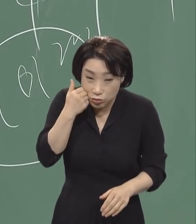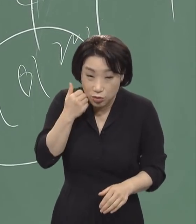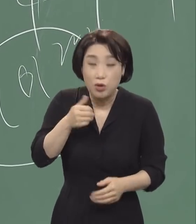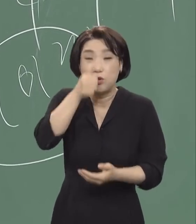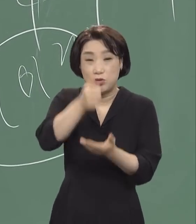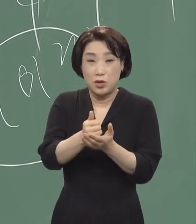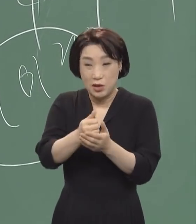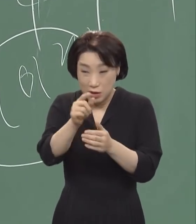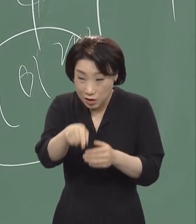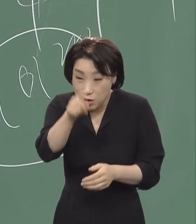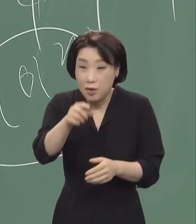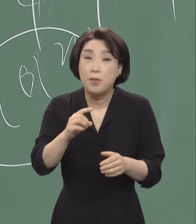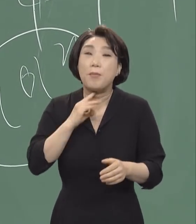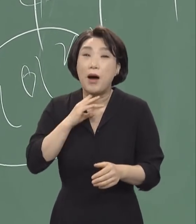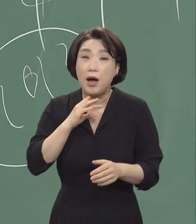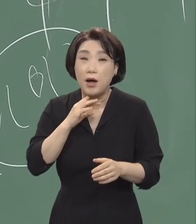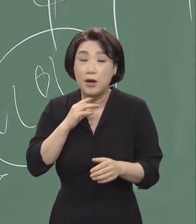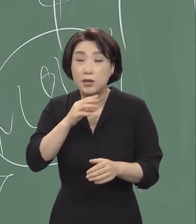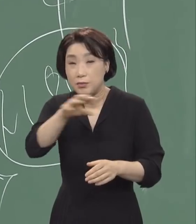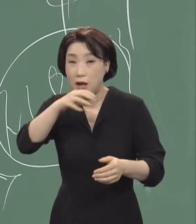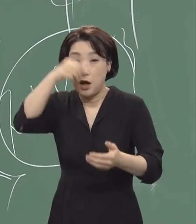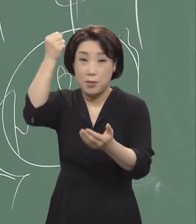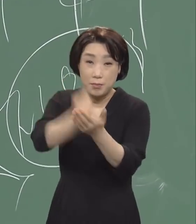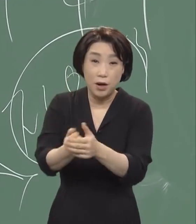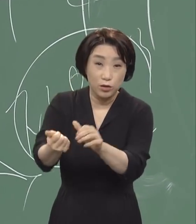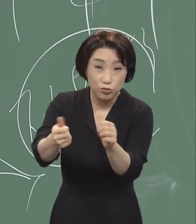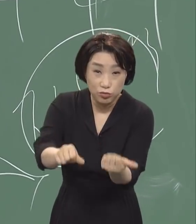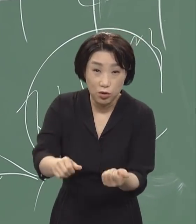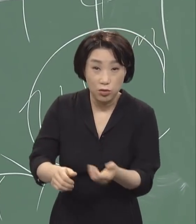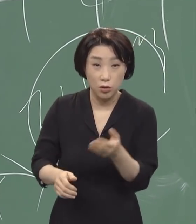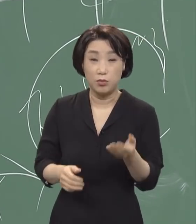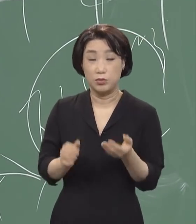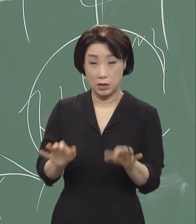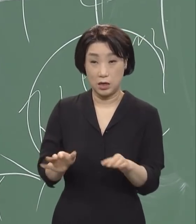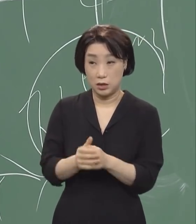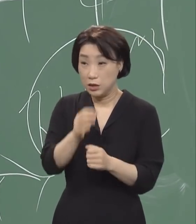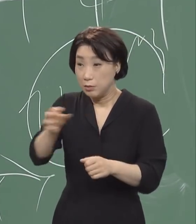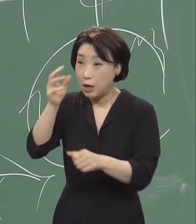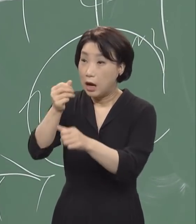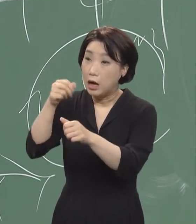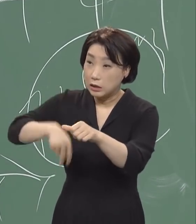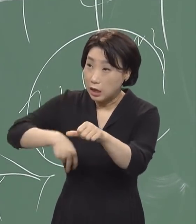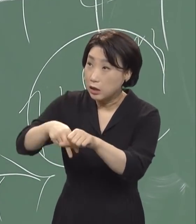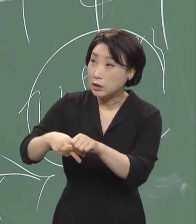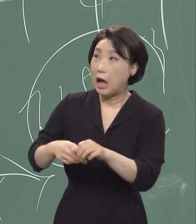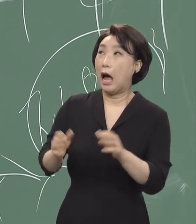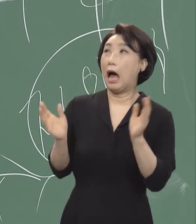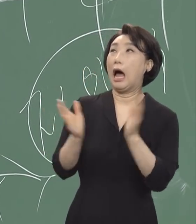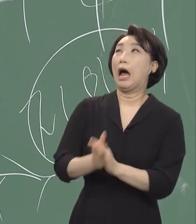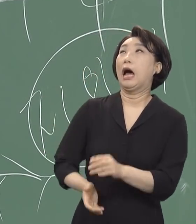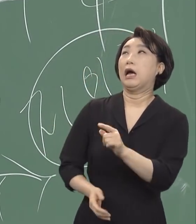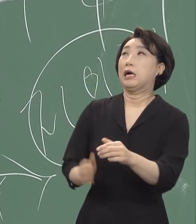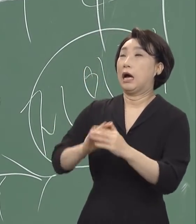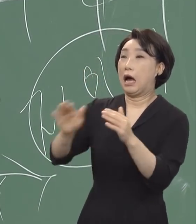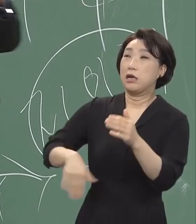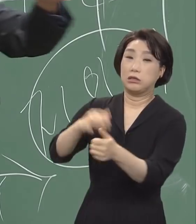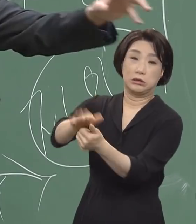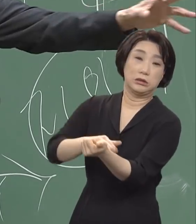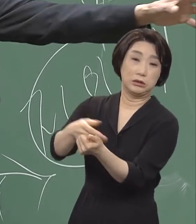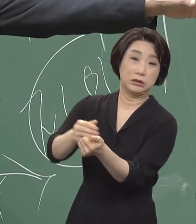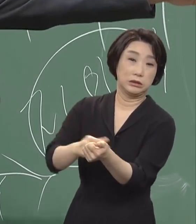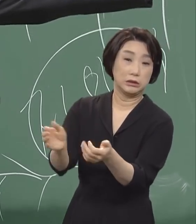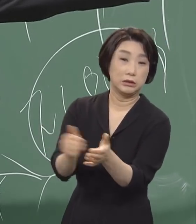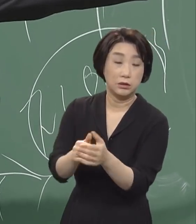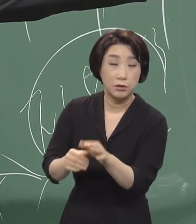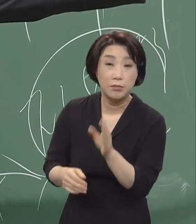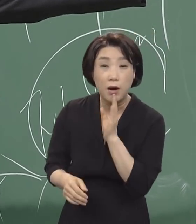수석합격자들만 매달려 죽어 그래서 십자가를 줬다 하면 그 가문은 쑥대마시이 되는 거예요 아주 길바닥에서